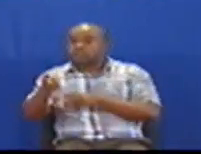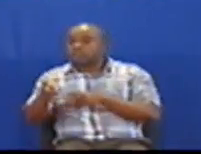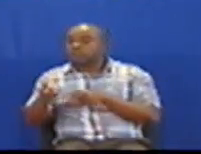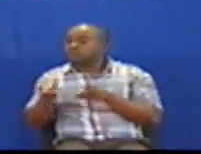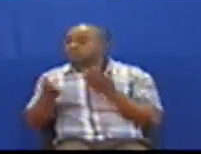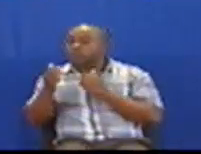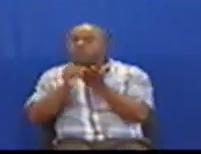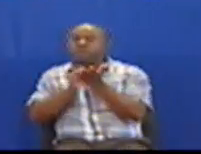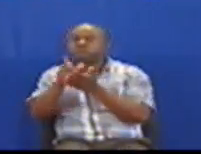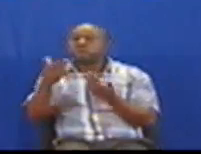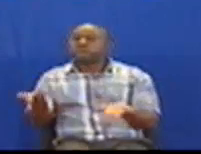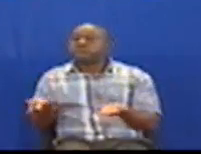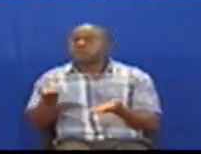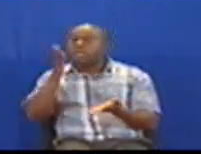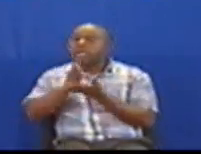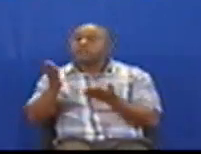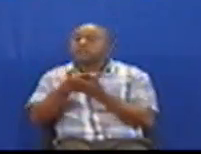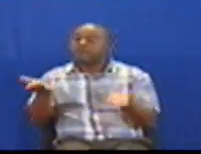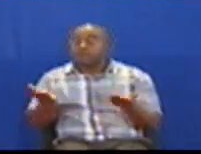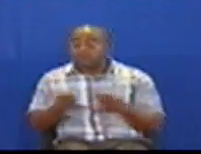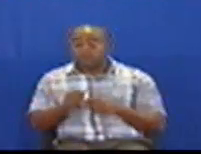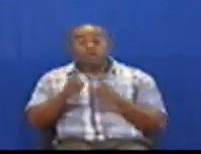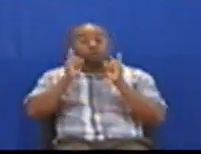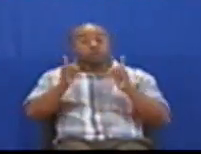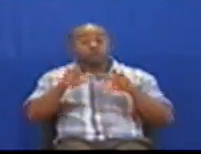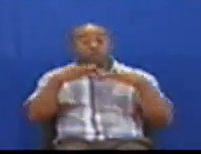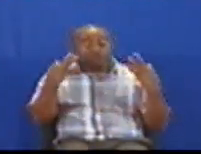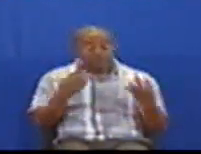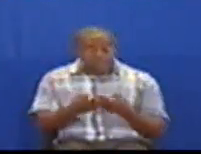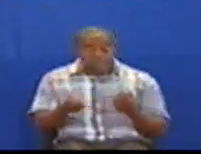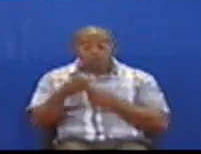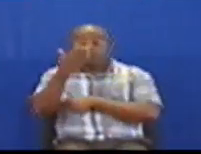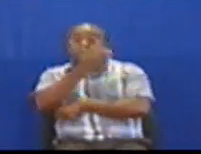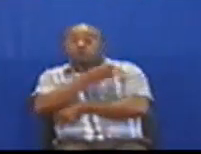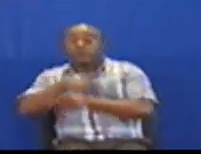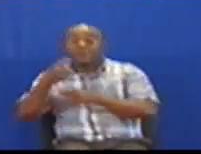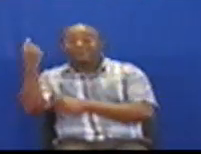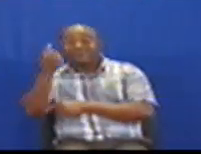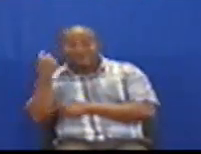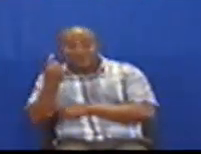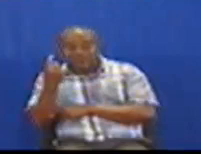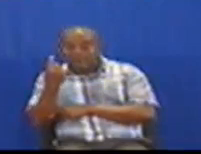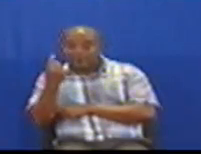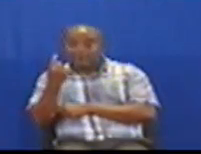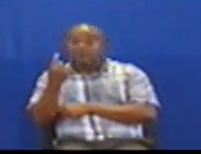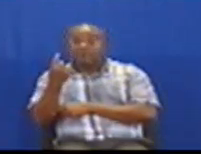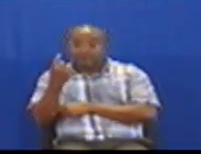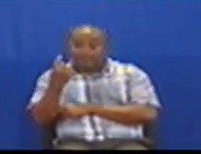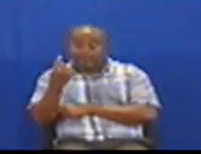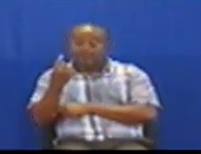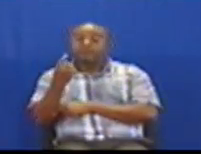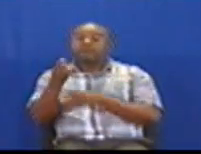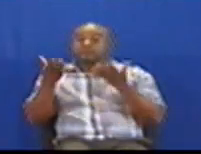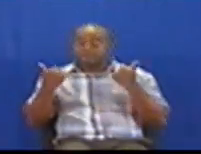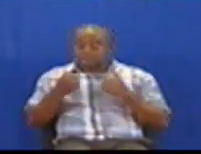vile wameiba, hawakutendewa haki. Wana familia, wamehudumu katika taifa hili kwa moyo wao wote. Wengine wanataka wakae labda watu wa biashara,